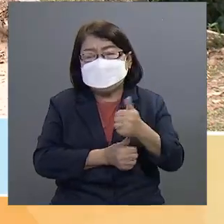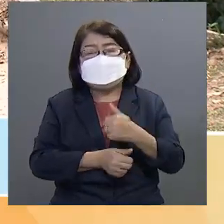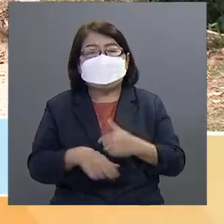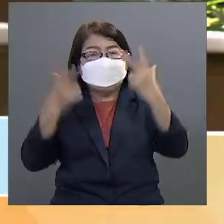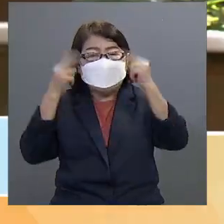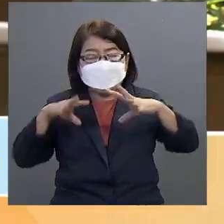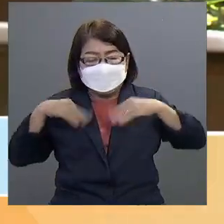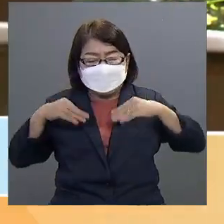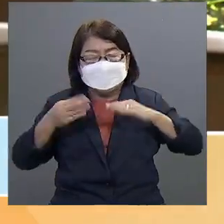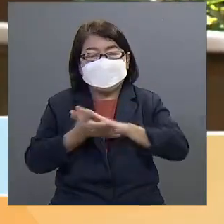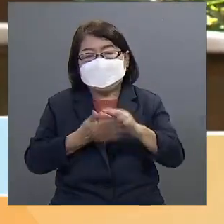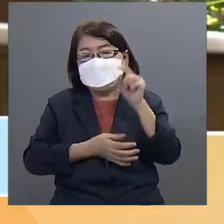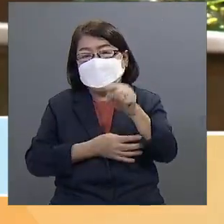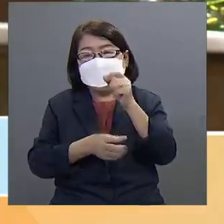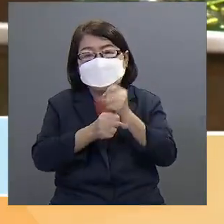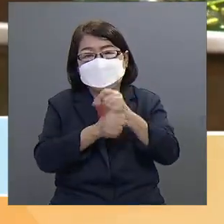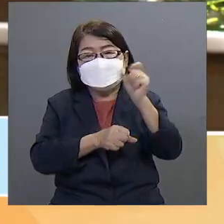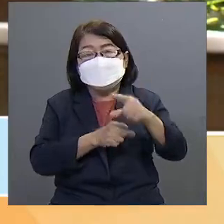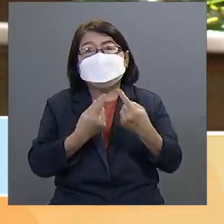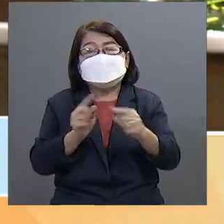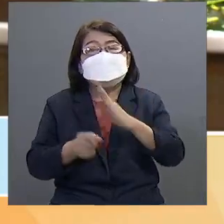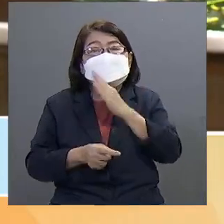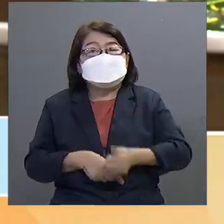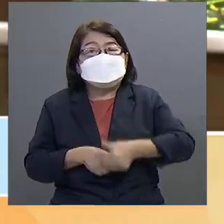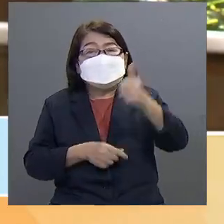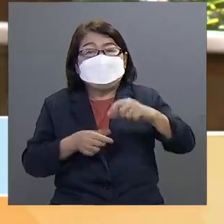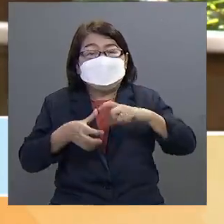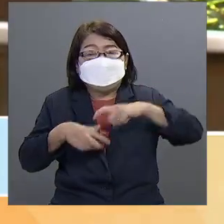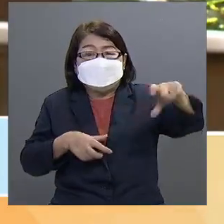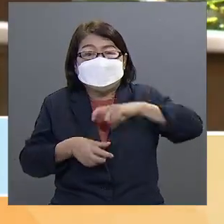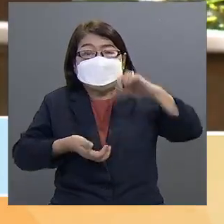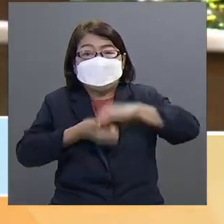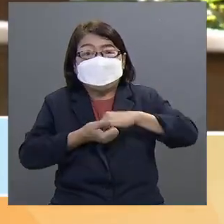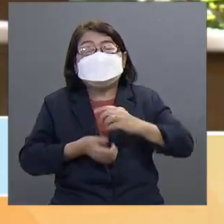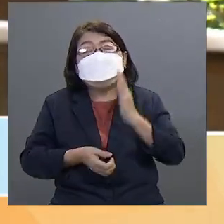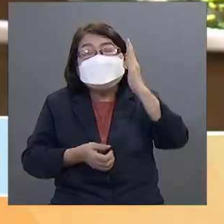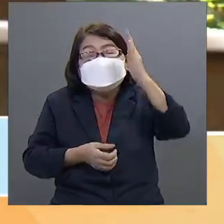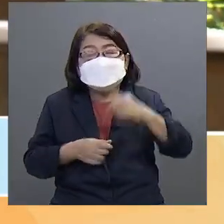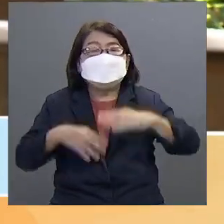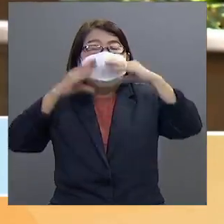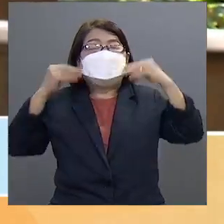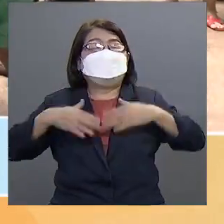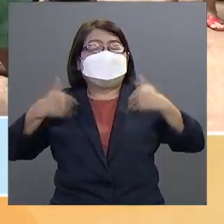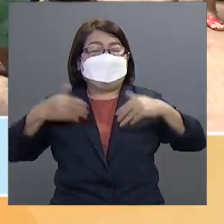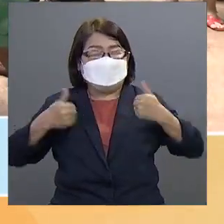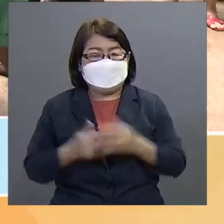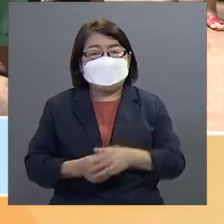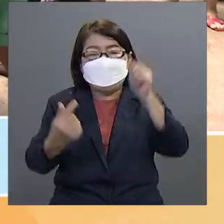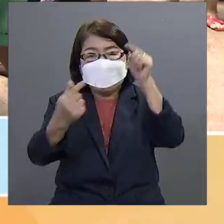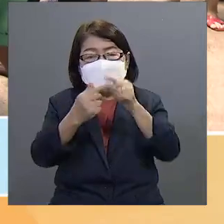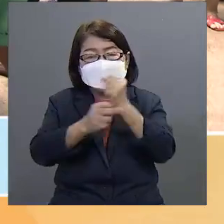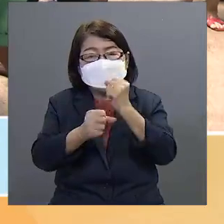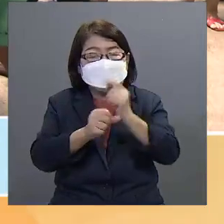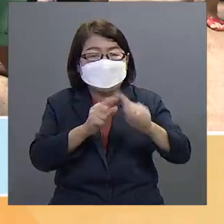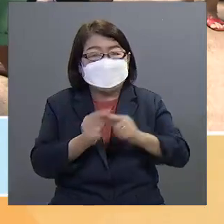เราบอกว่าถ้าเราได้บูสเตอร์ช็อตเนี่ยนะครับทำให้พวกเราเนี่ยจะยิ้มได้อีกครั้งหนึ่งเพื่อไปสู่เป้าหมาย10ล้านคนนั้นให้ได้น